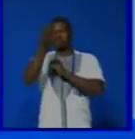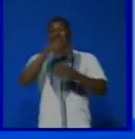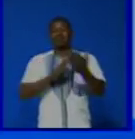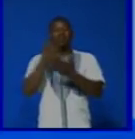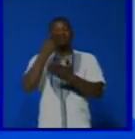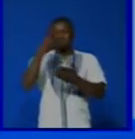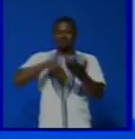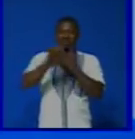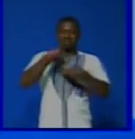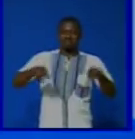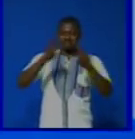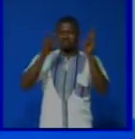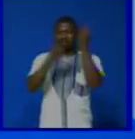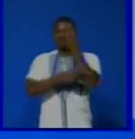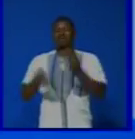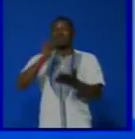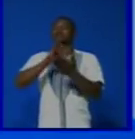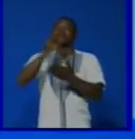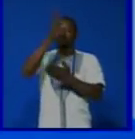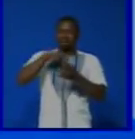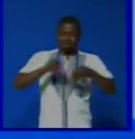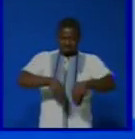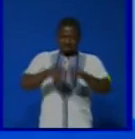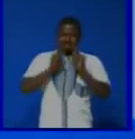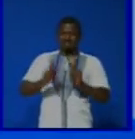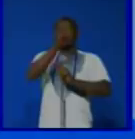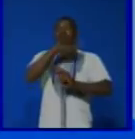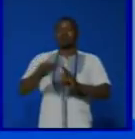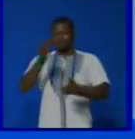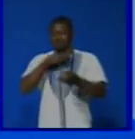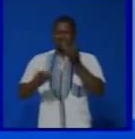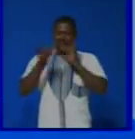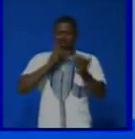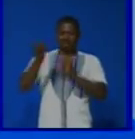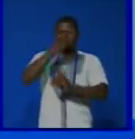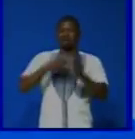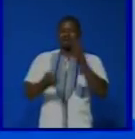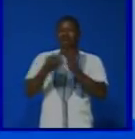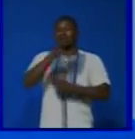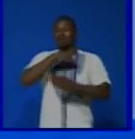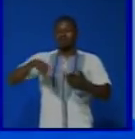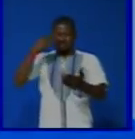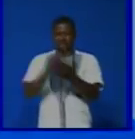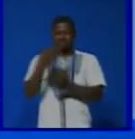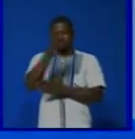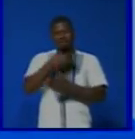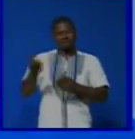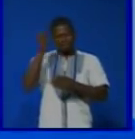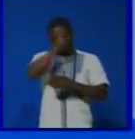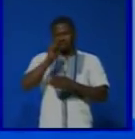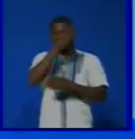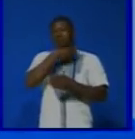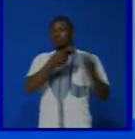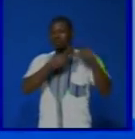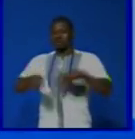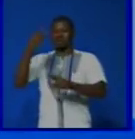régionale. C'était une occasion de dialogue économique et financier et de formation pour l'Afrique. Pendant 3 jours à Ouagadougou,